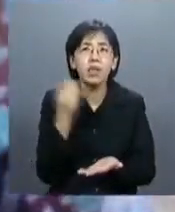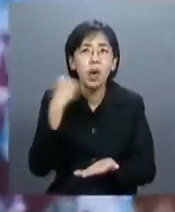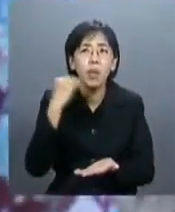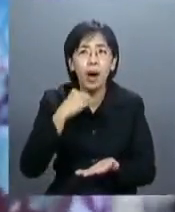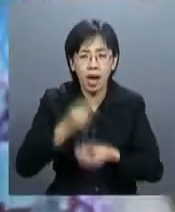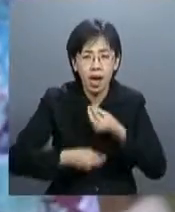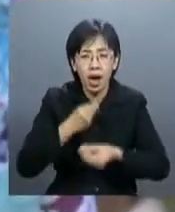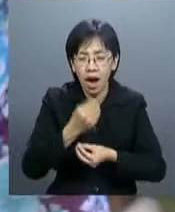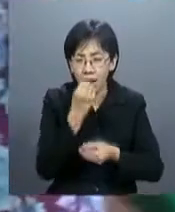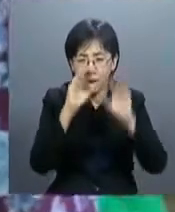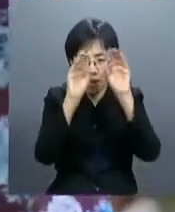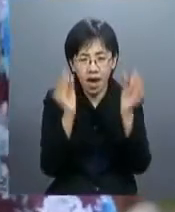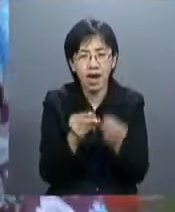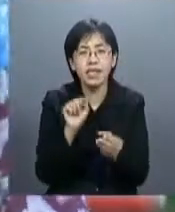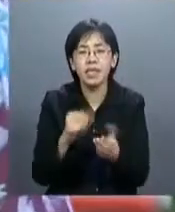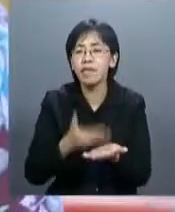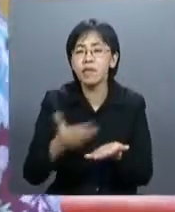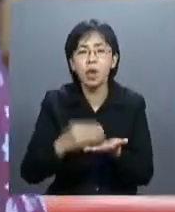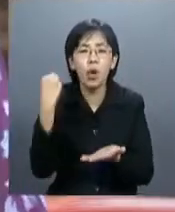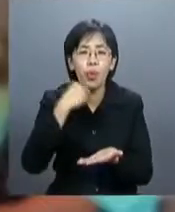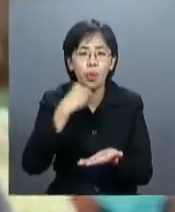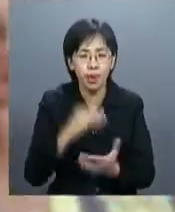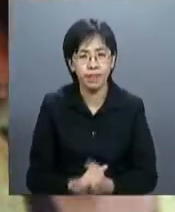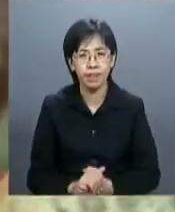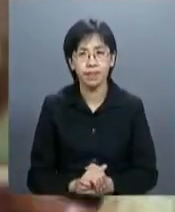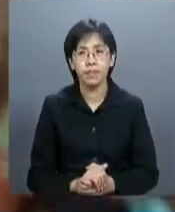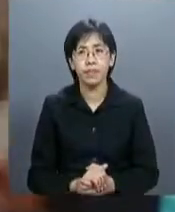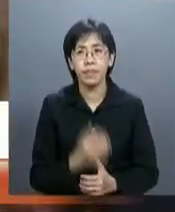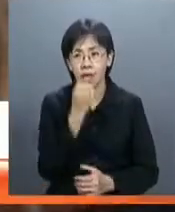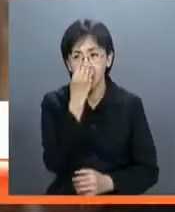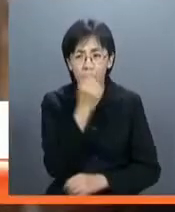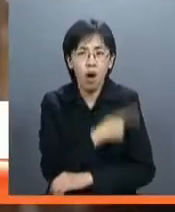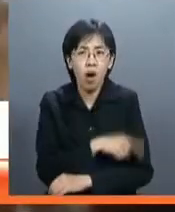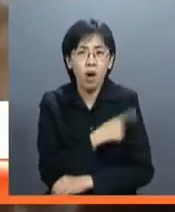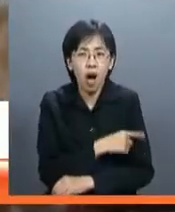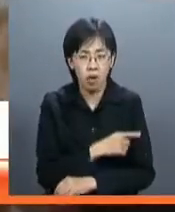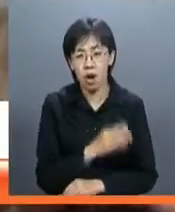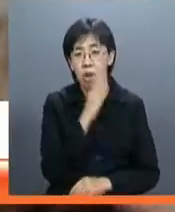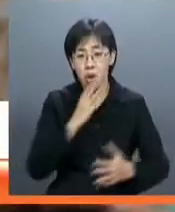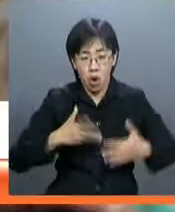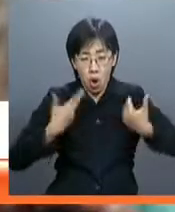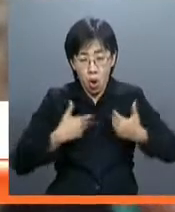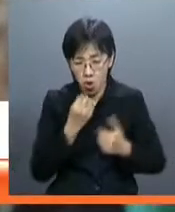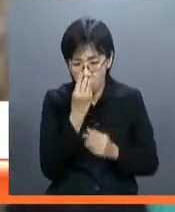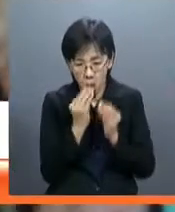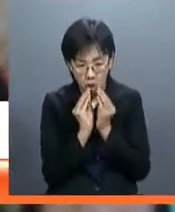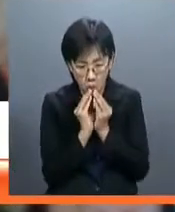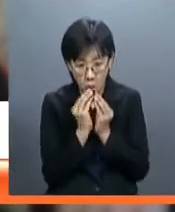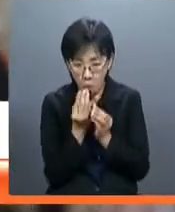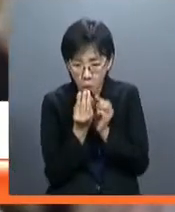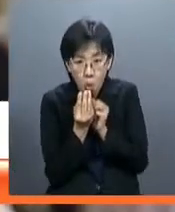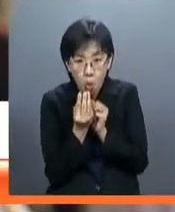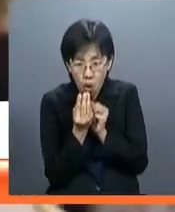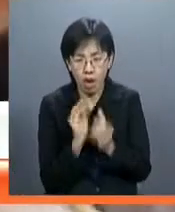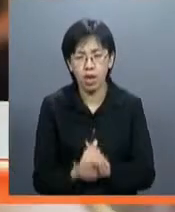พวงมาลัยบริเวณปากคลองตลาดเป็นประจำ มะลิอ่ะมันจะสวยหน้าร้อนดอกใหญ่เยอะหน้าหน